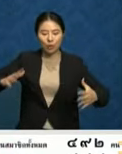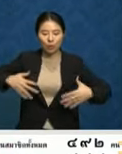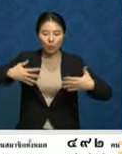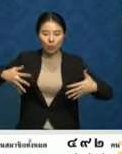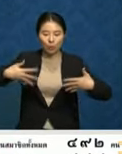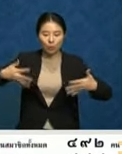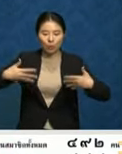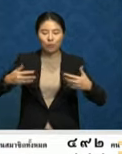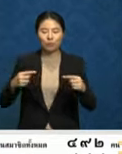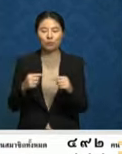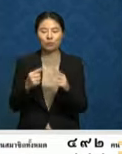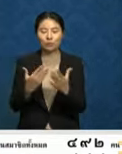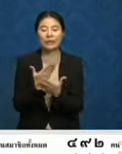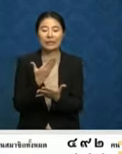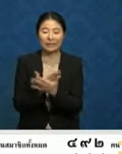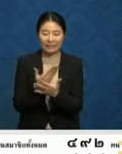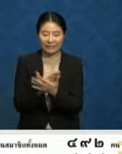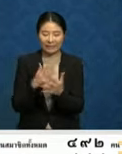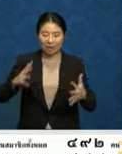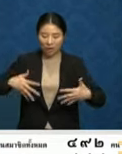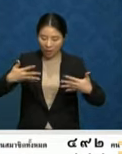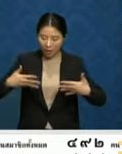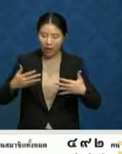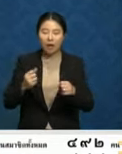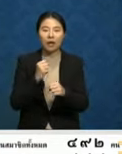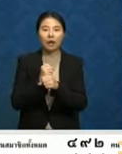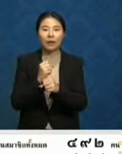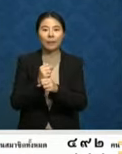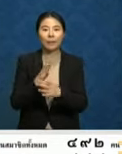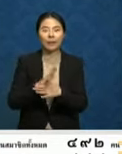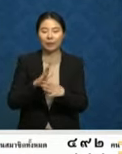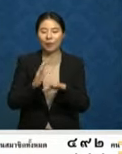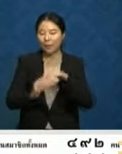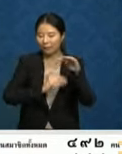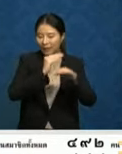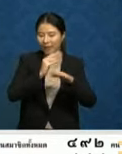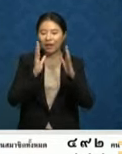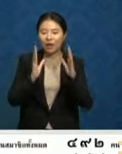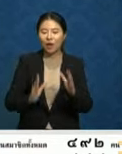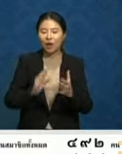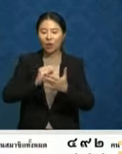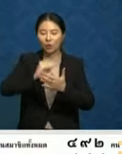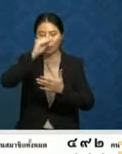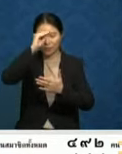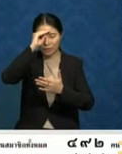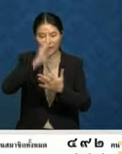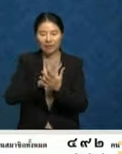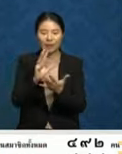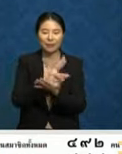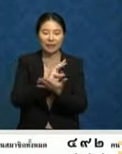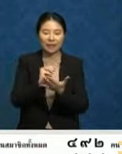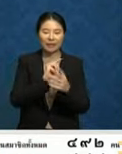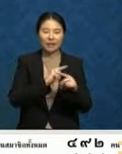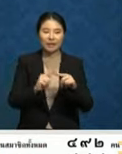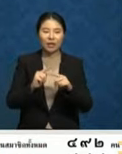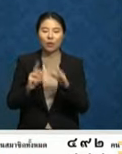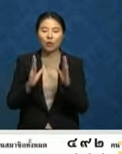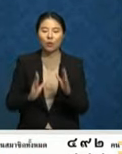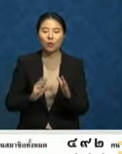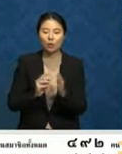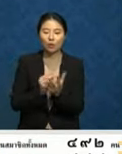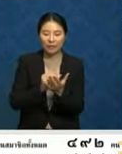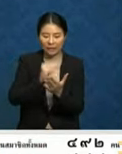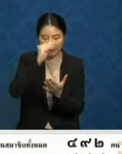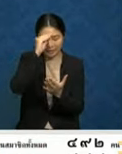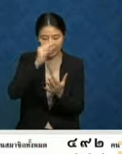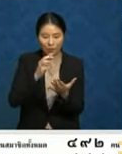จะวนกลับมาพัฒนานักศึกษาให้ได้คุณภาพนะคะเราก็สัญญาว่านักศึกษาต่างๆจะมีคุณภาพต้องกราบ